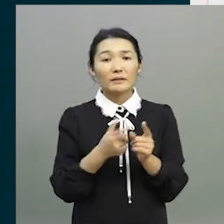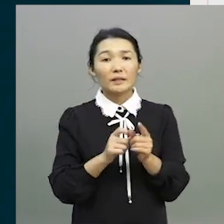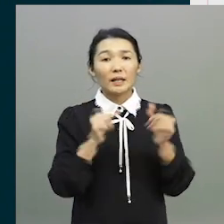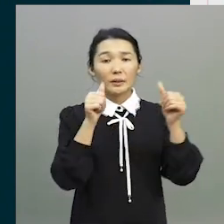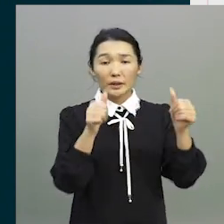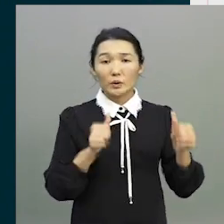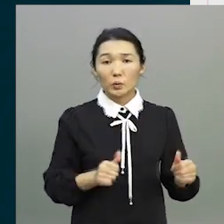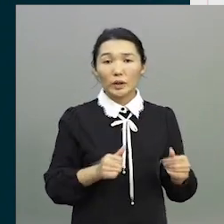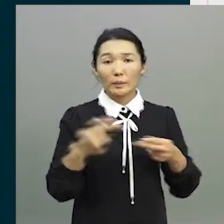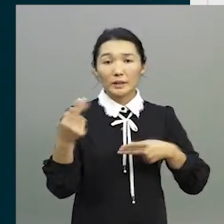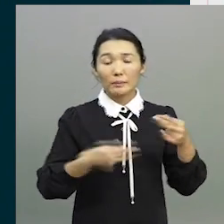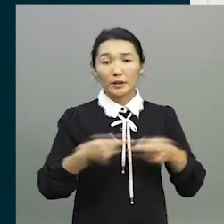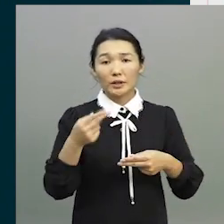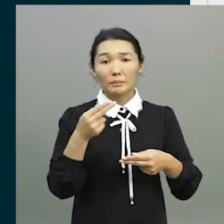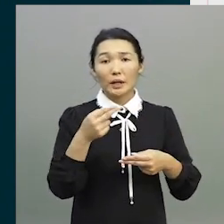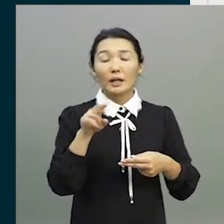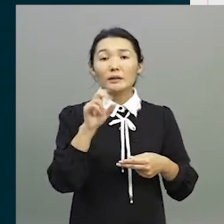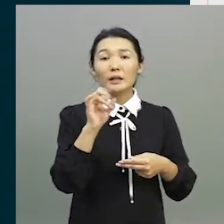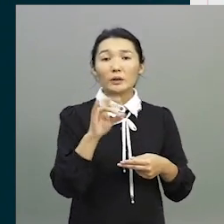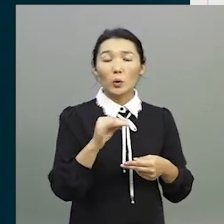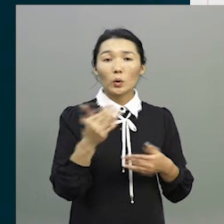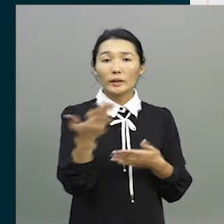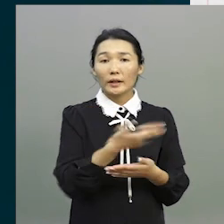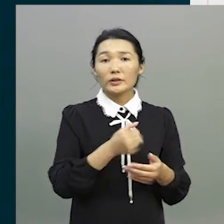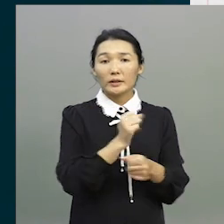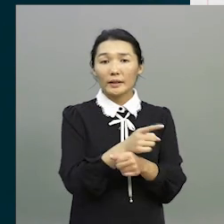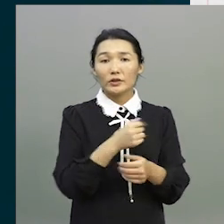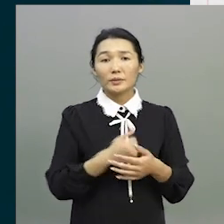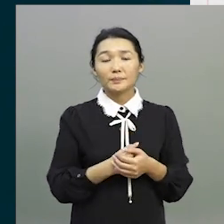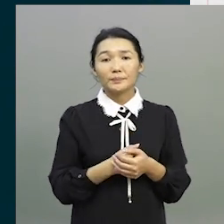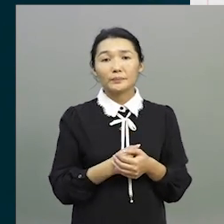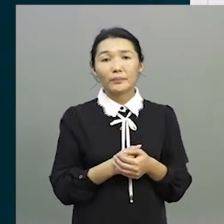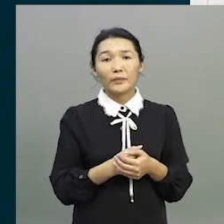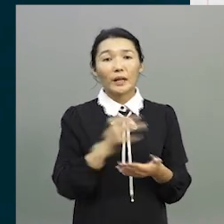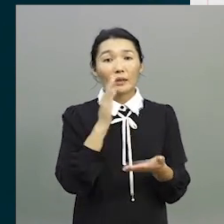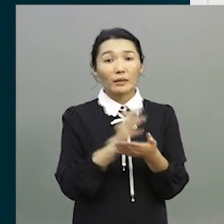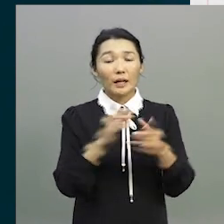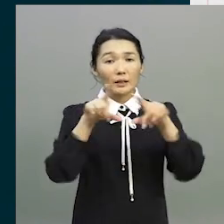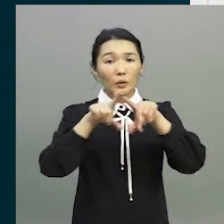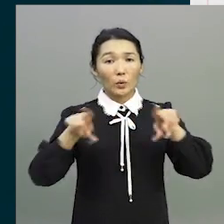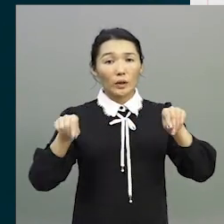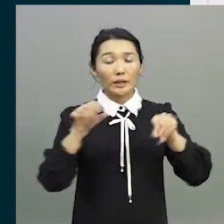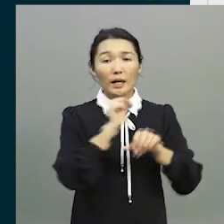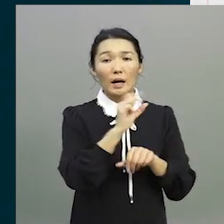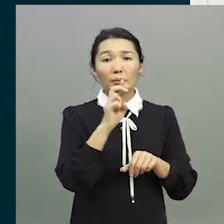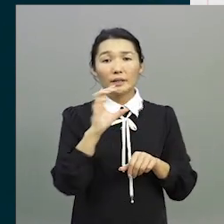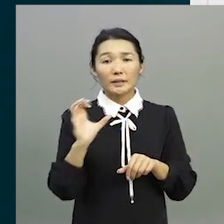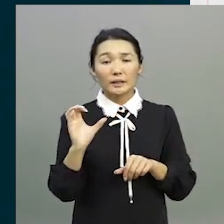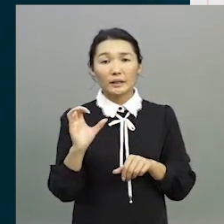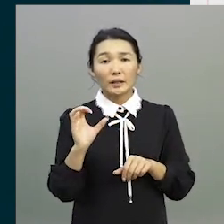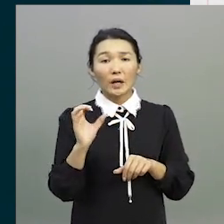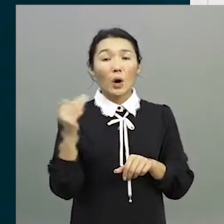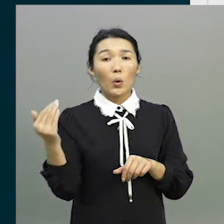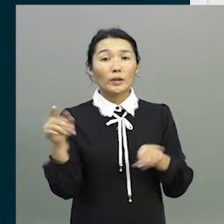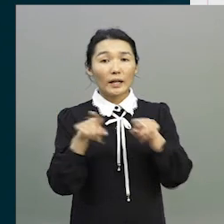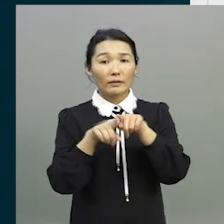запишем до ног нашей задаче дан треугольник a b c он равнобедренный